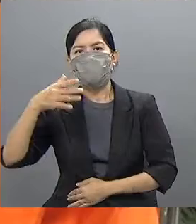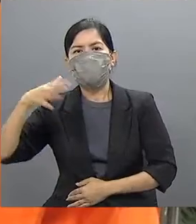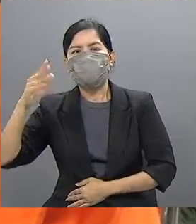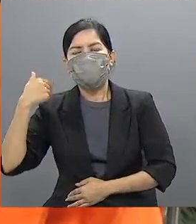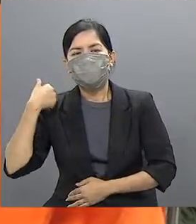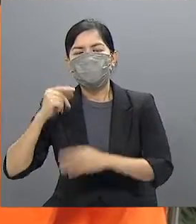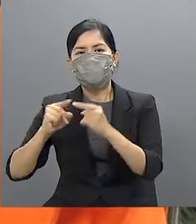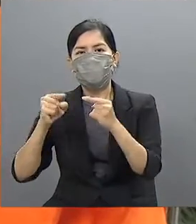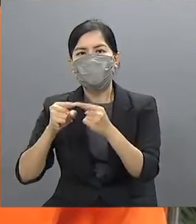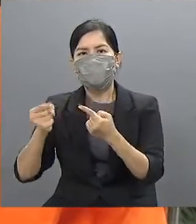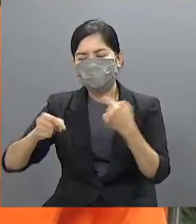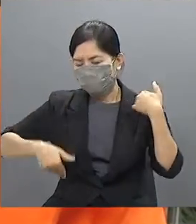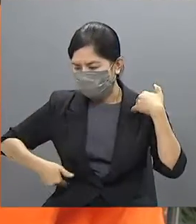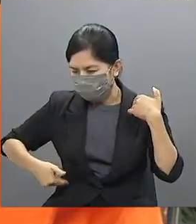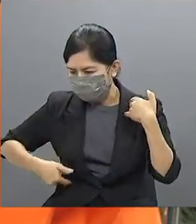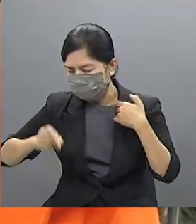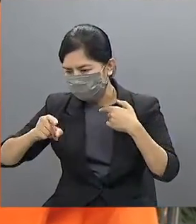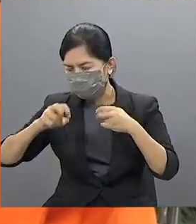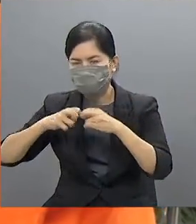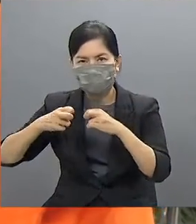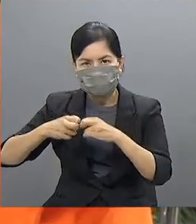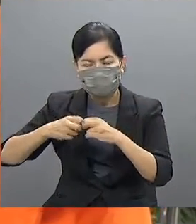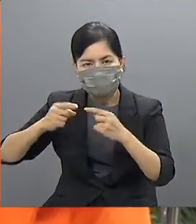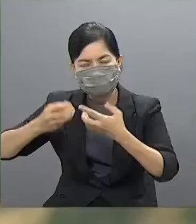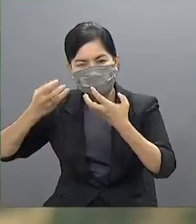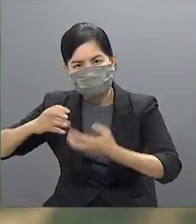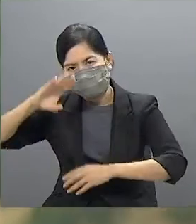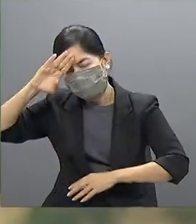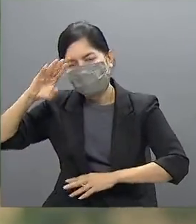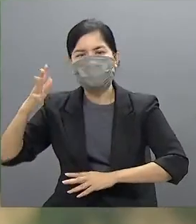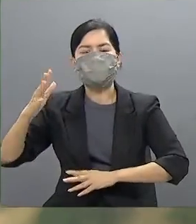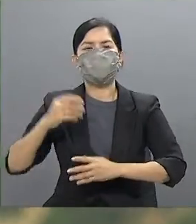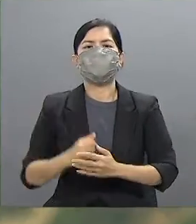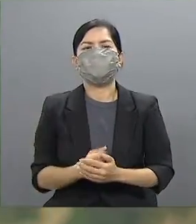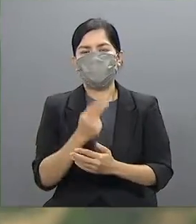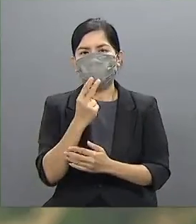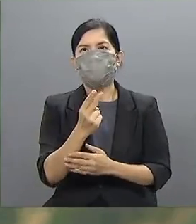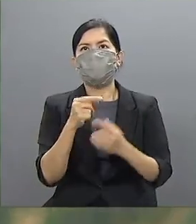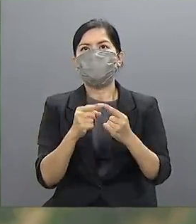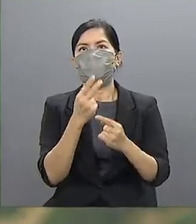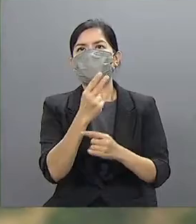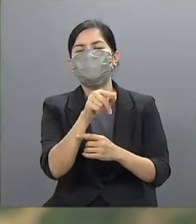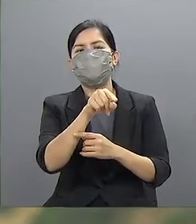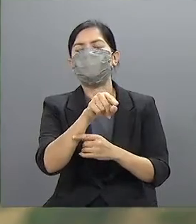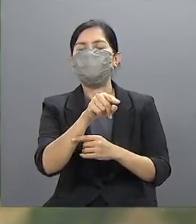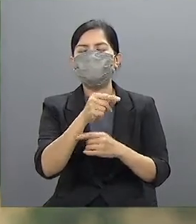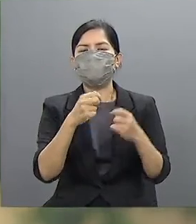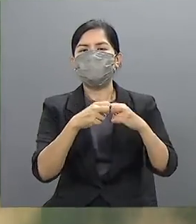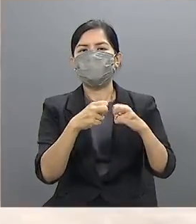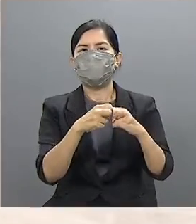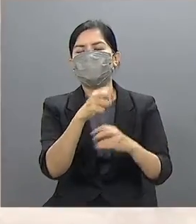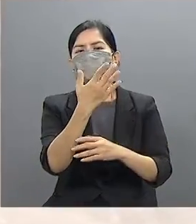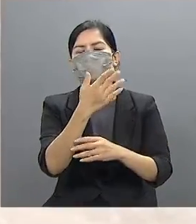อันนั้นคือตัวก็แข็งแรงดีลิงทุกตัวยังสบายดีอยู่อย่างที่บอกนะคะว่าการมี